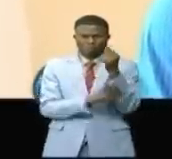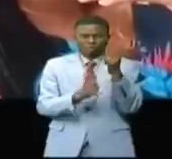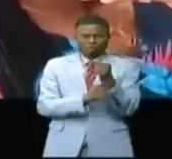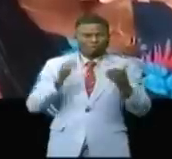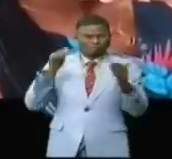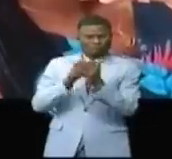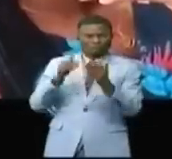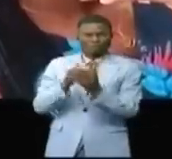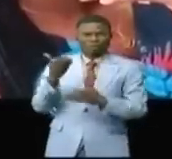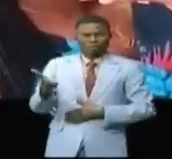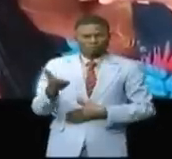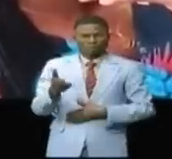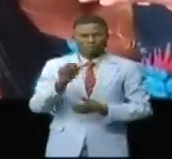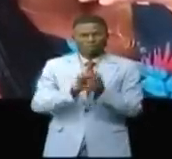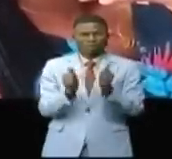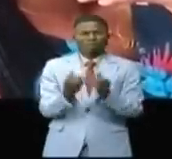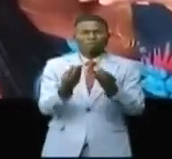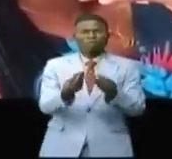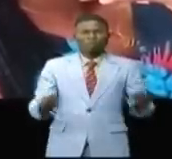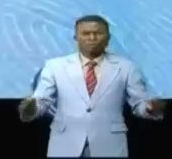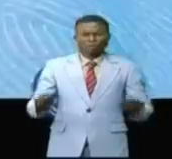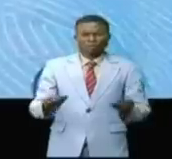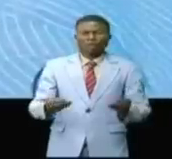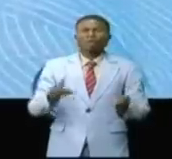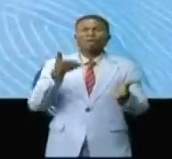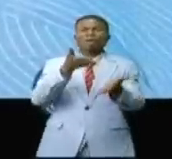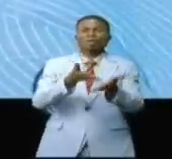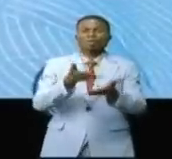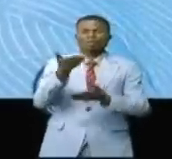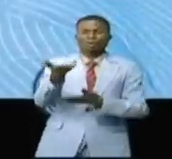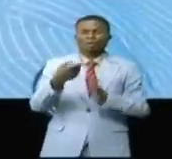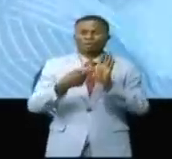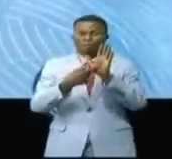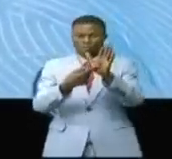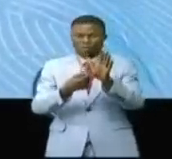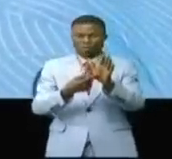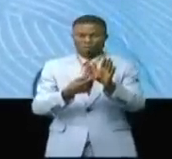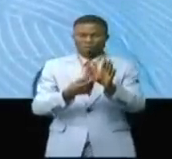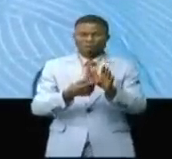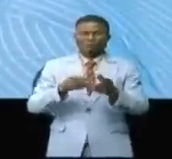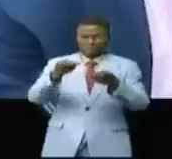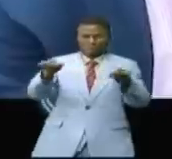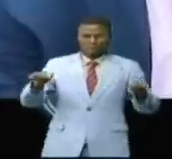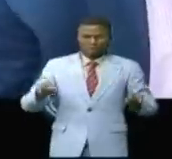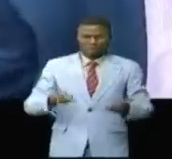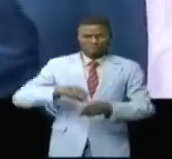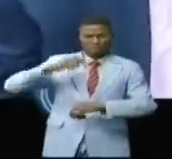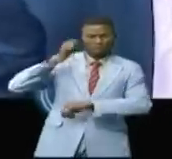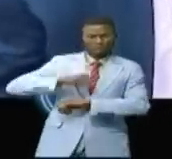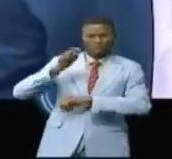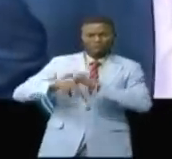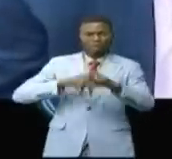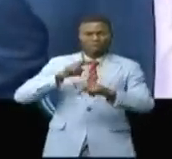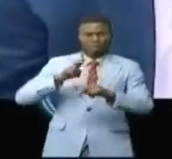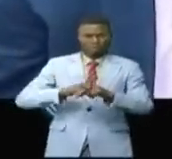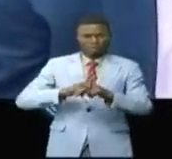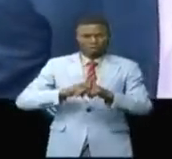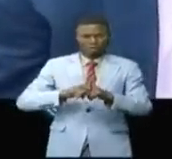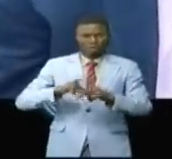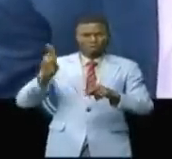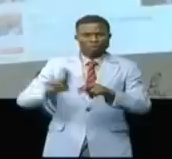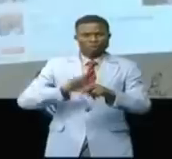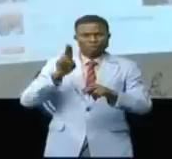en termes de résultats ces indicateurs démontrent à suffisance que l'environnement juridique national à la mise en